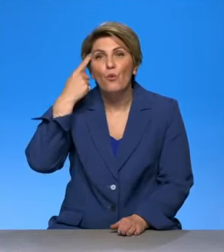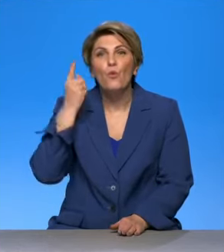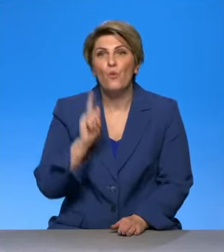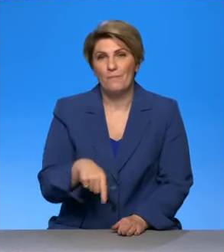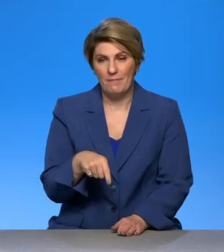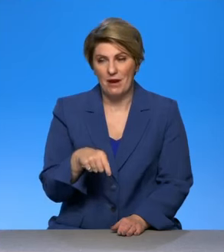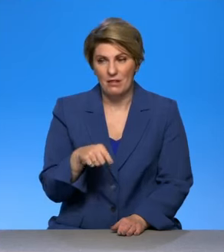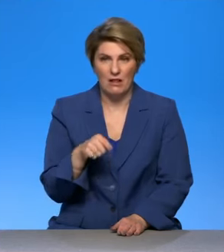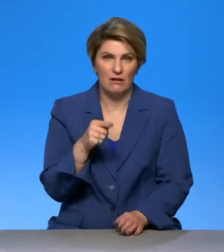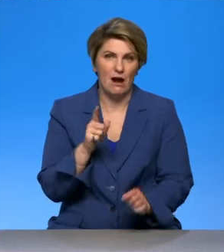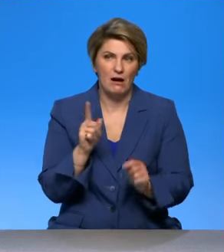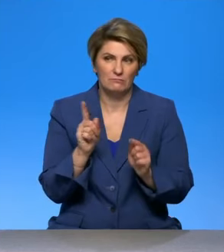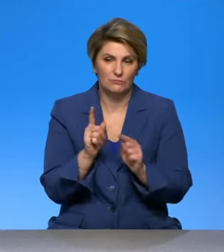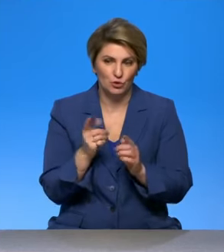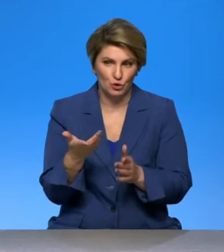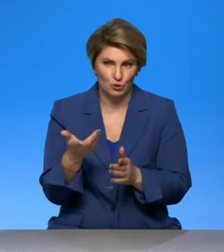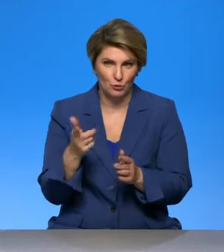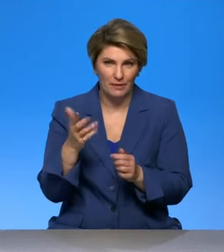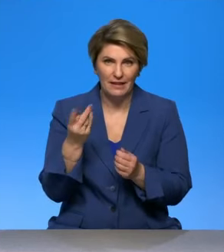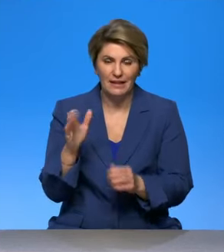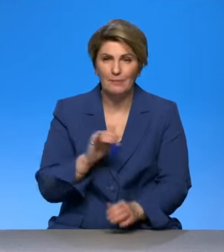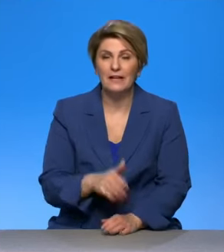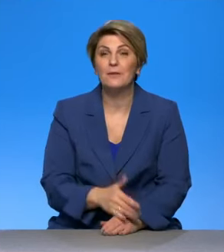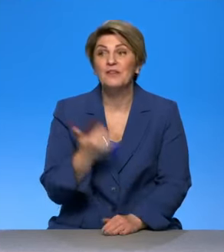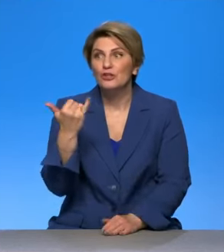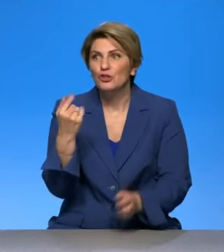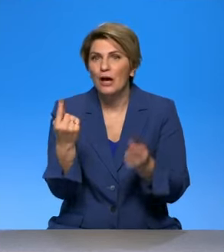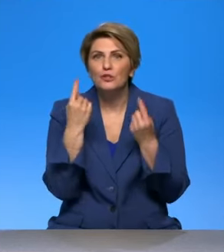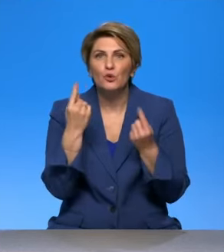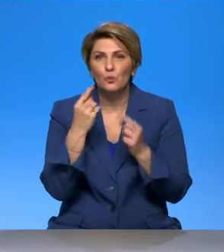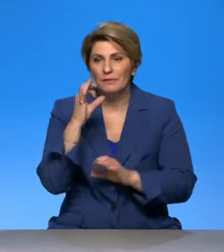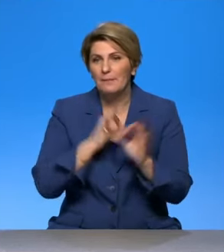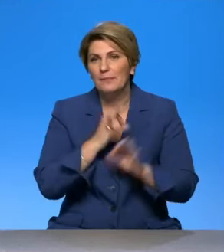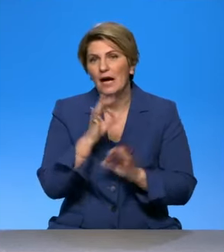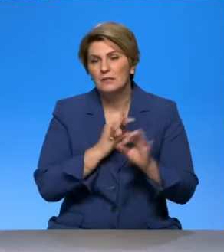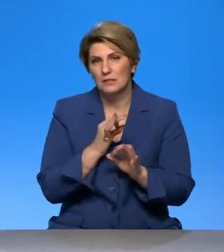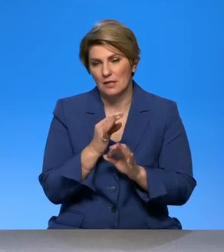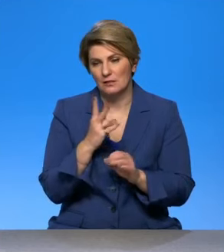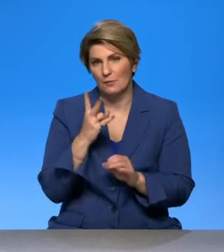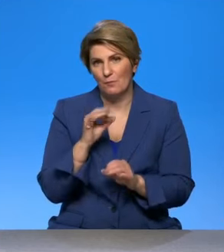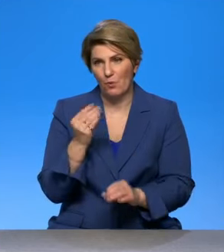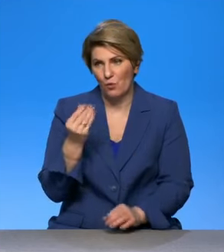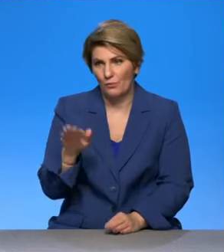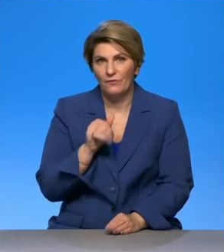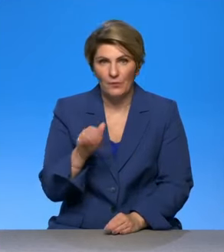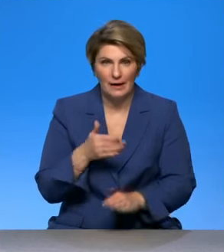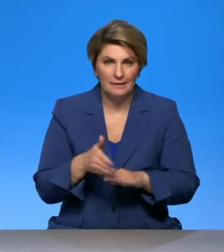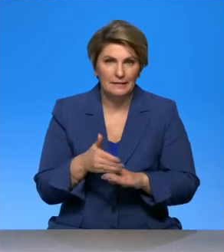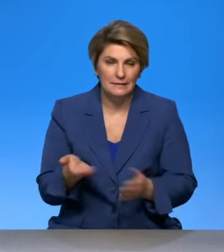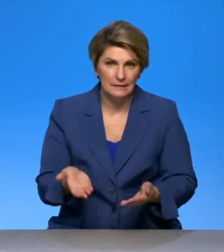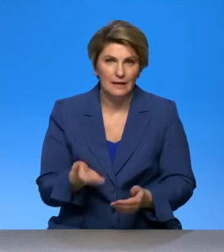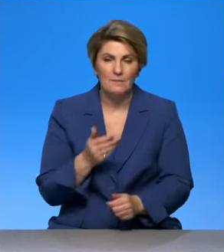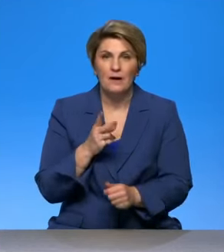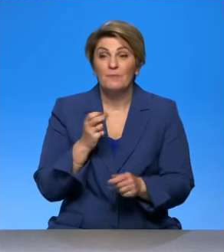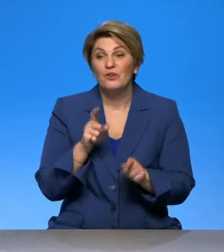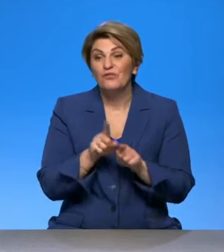правильно подметили, сейчас очень высокая ключевая ставка. Соответственно, высокие ставки по кредитам. Хочется, но вот в такой ситуации я